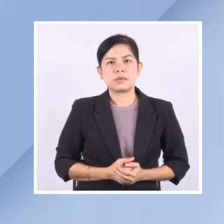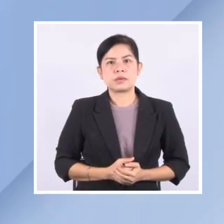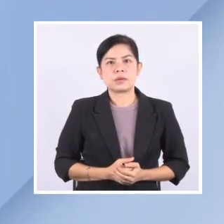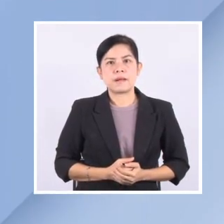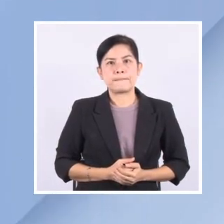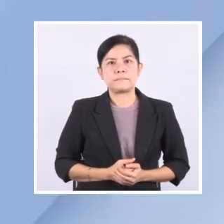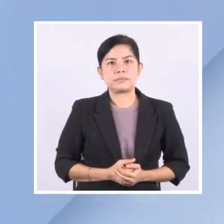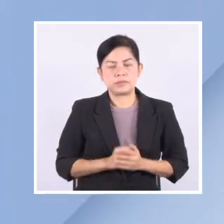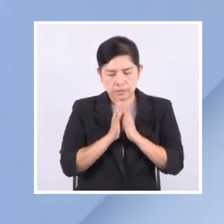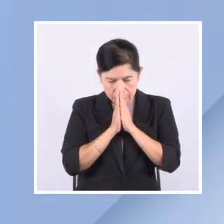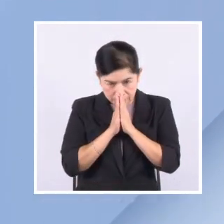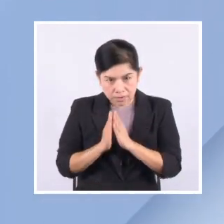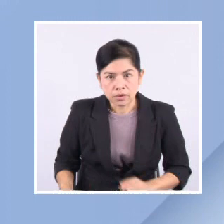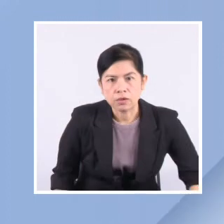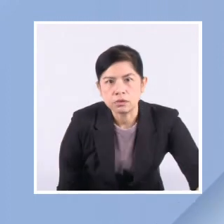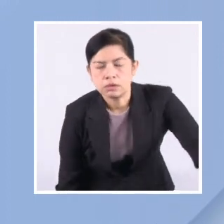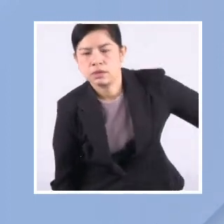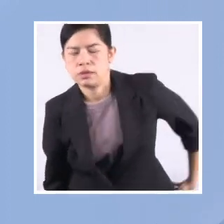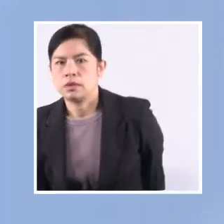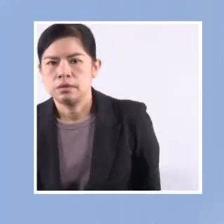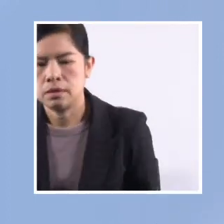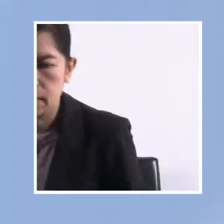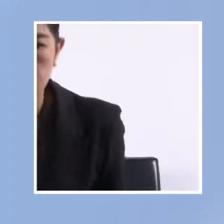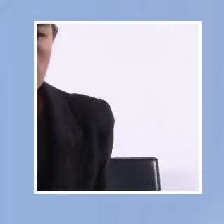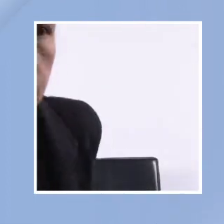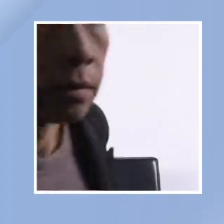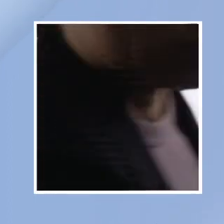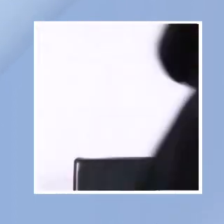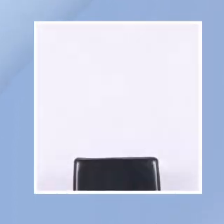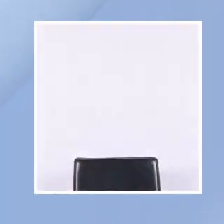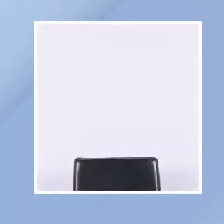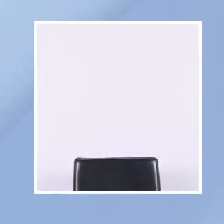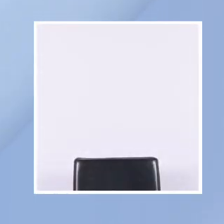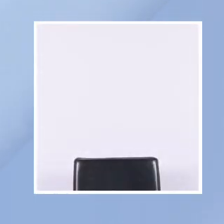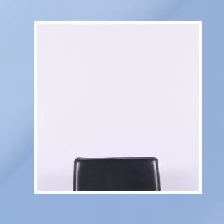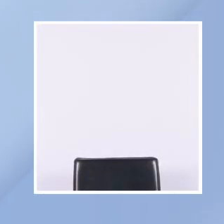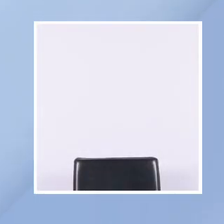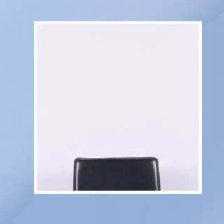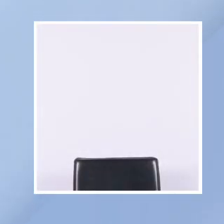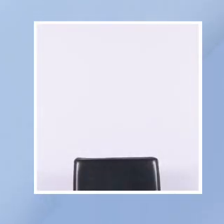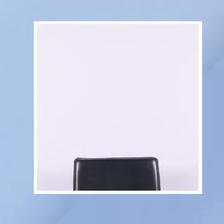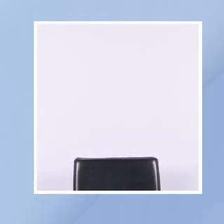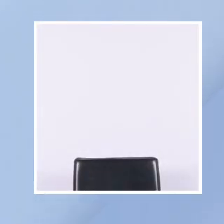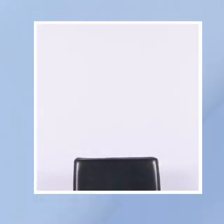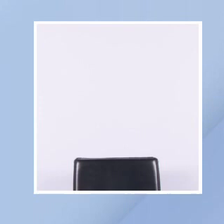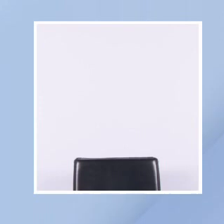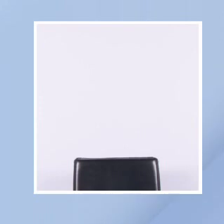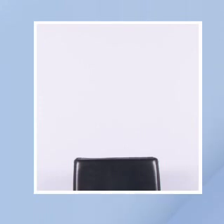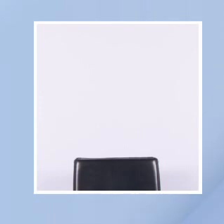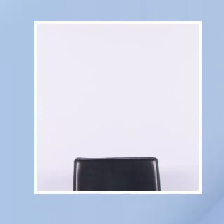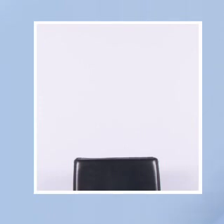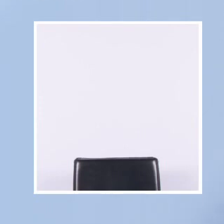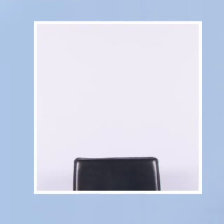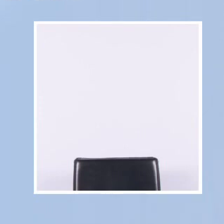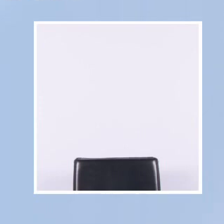งนี้ไหมล่ะครับผมถามหน่อยแล้วมาเขียนใบสั่ง ตรงตำรวจใช่ไหม ตำรวจเองไม่มีน้ำใจอ่ะ ตอนนี้โดนอีกข้อหาหนึ่งครับ ดูหมิ่นเจ้าพนัก